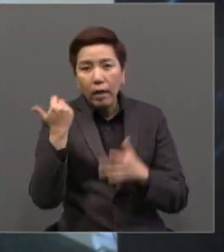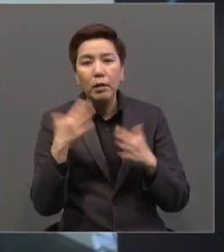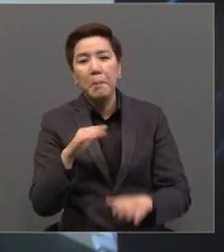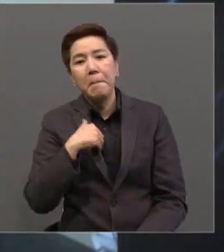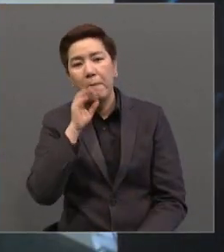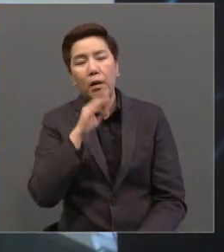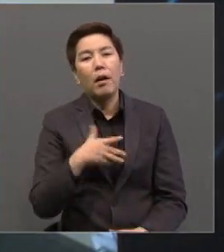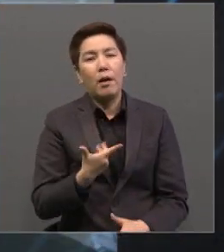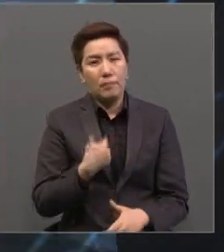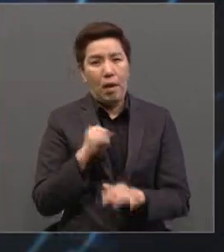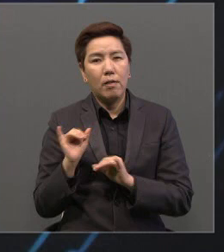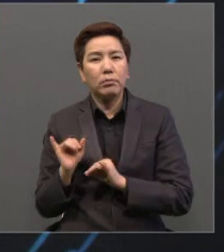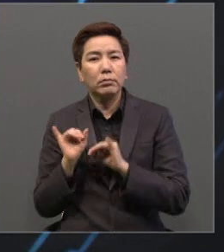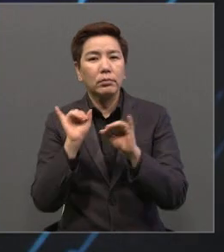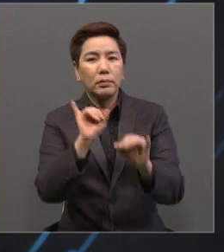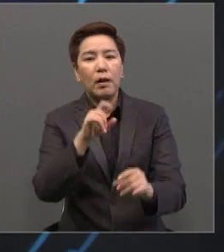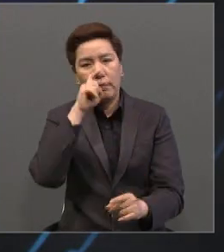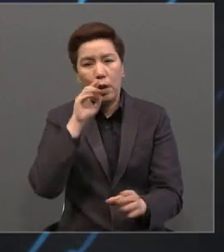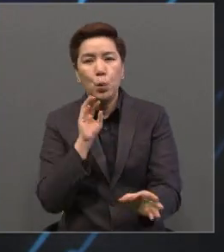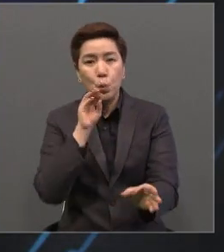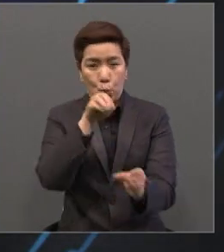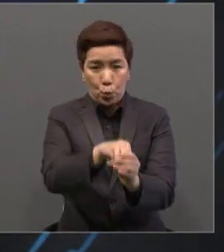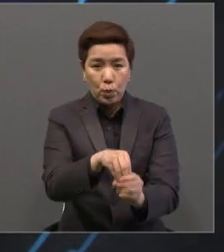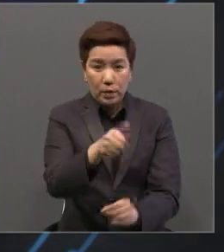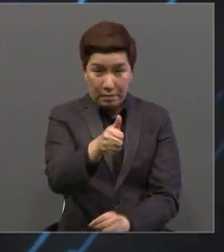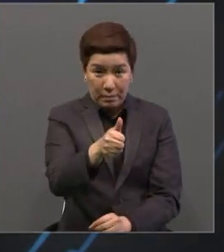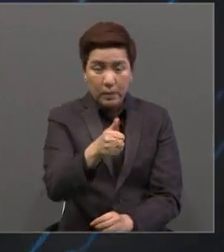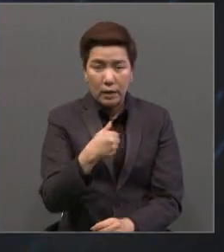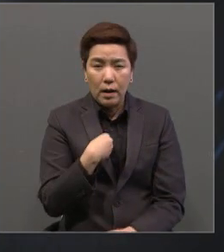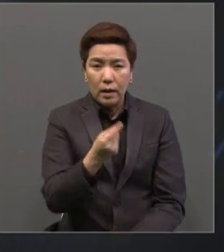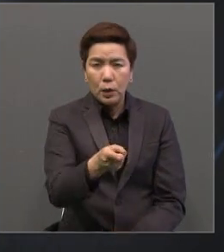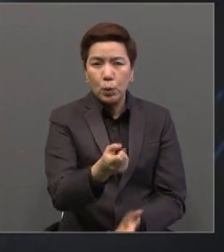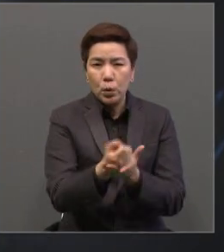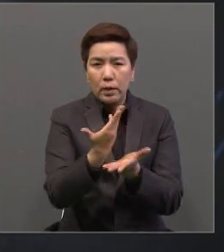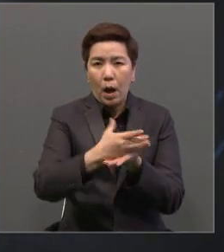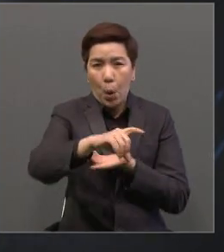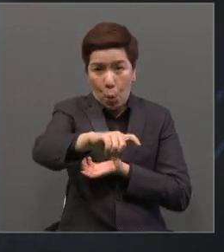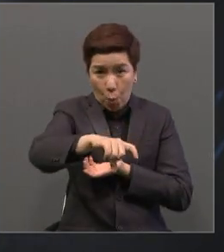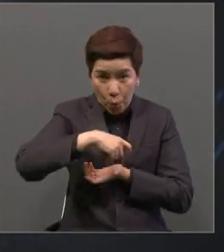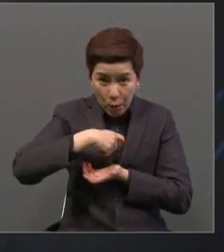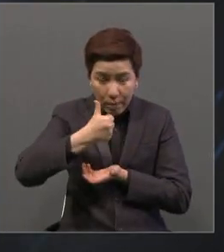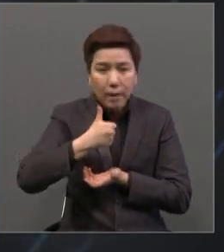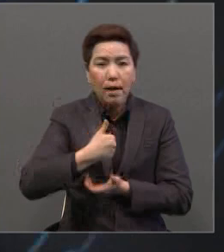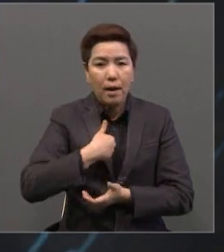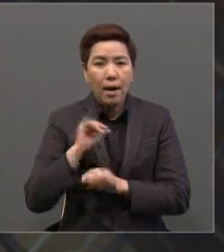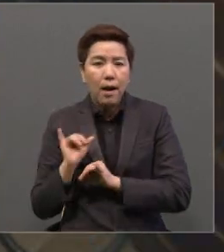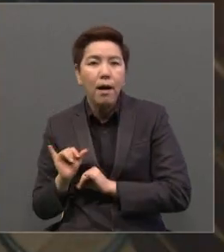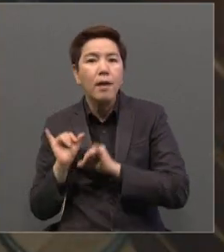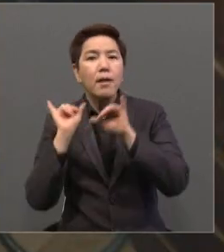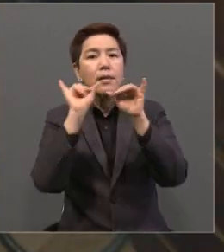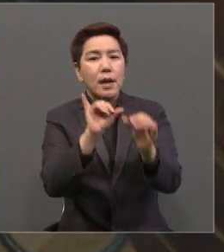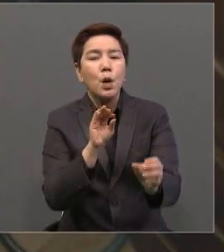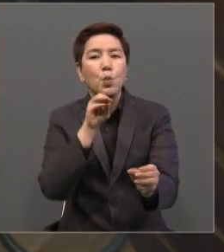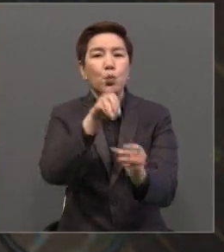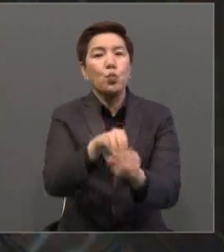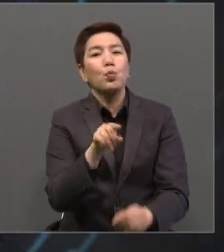อกว่าอยากย้ายมาอยู่เมืองไทยกับยูจังเลยออกอุบายให้ยูเนี่ยช่วยโอนเงินมาให้หน่อยให้ไอได้ย้ายถิ่นฐานไป